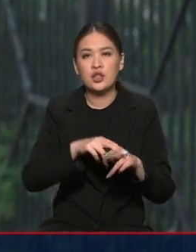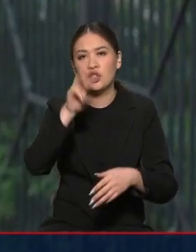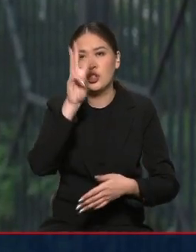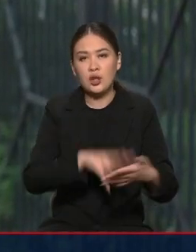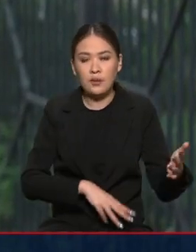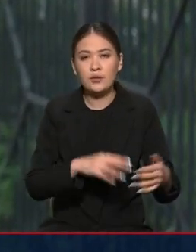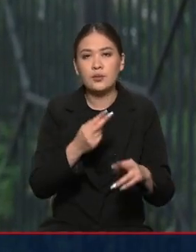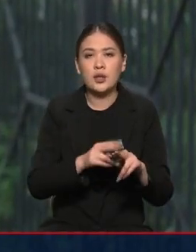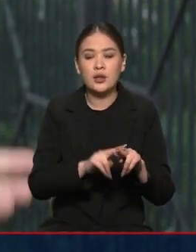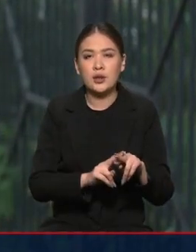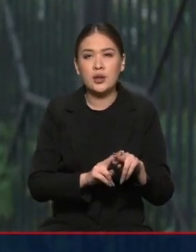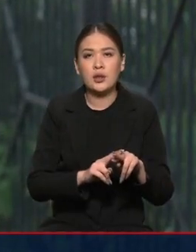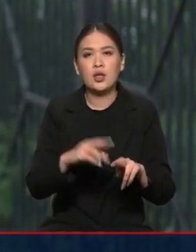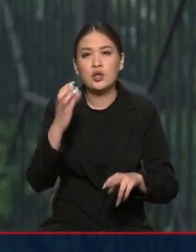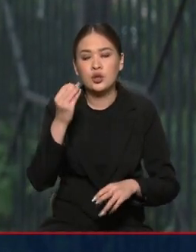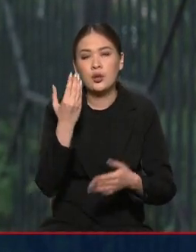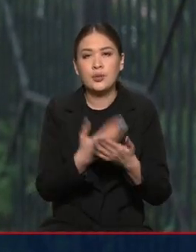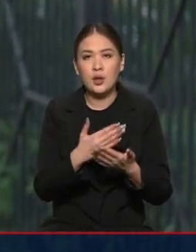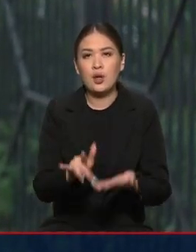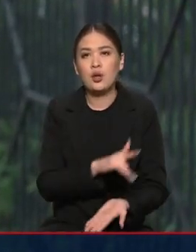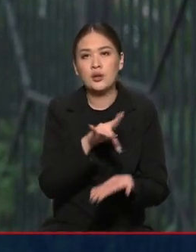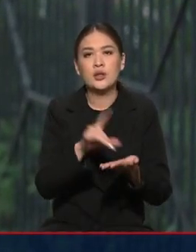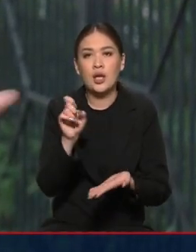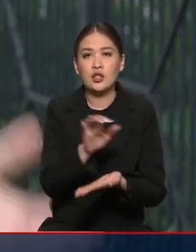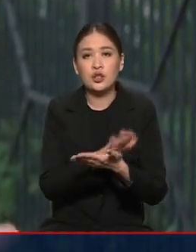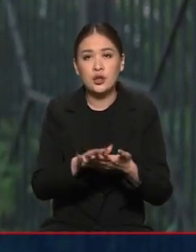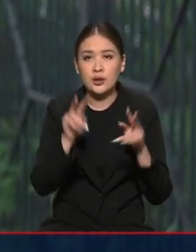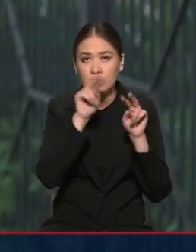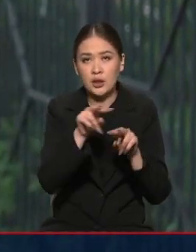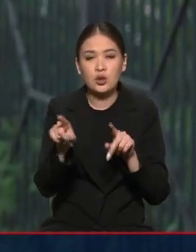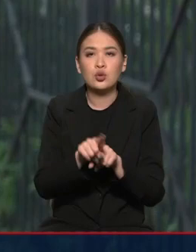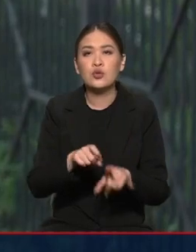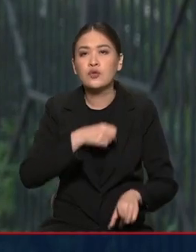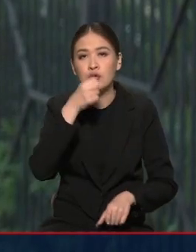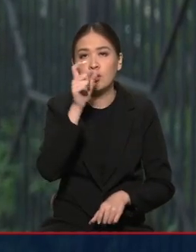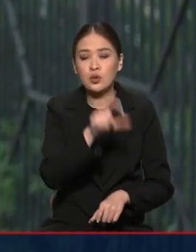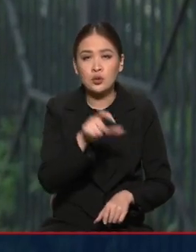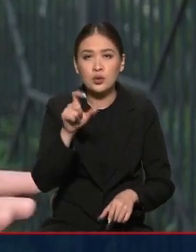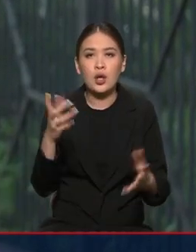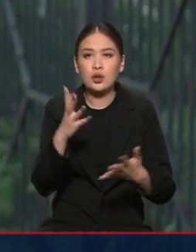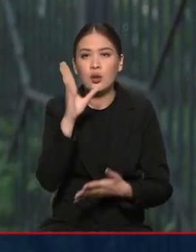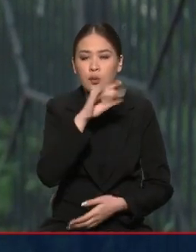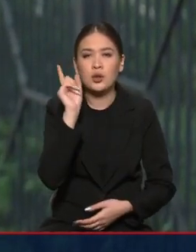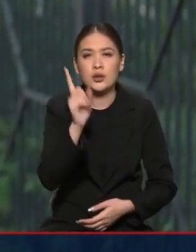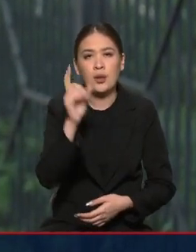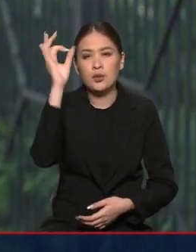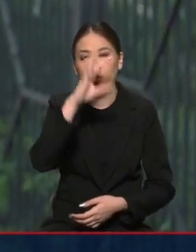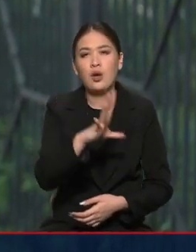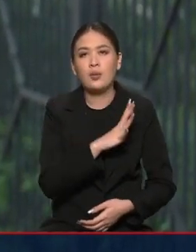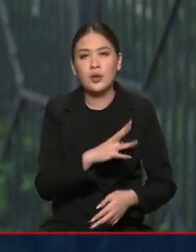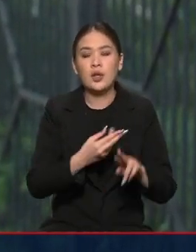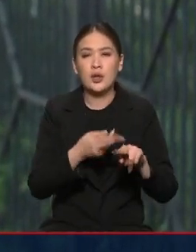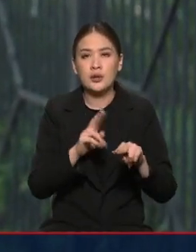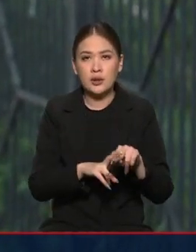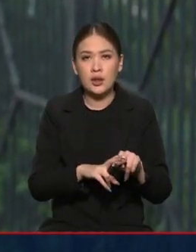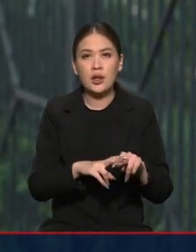И это еще не все. К примеру, в городе за чистотой следят и старейшины, которые могут сделать замечание публично.